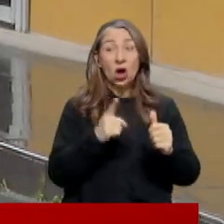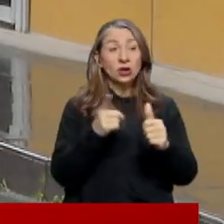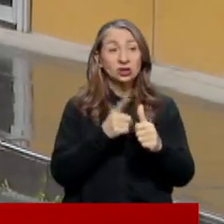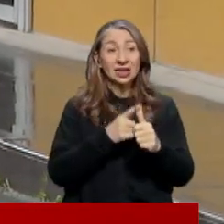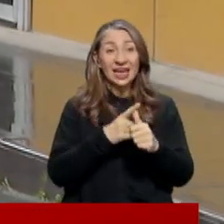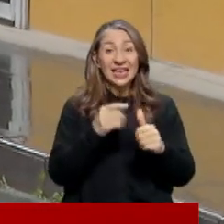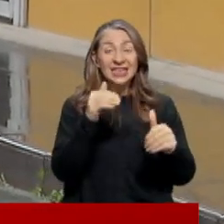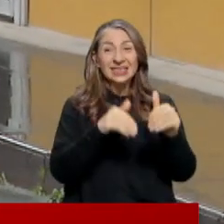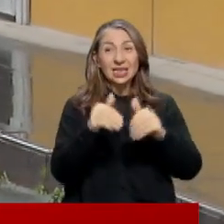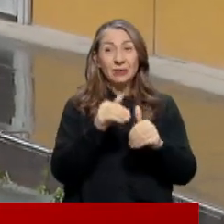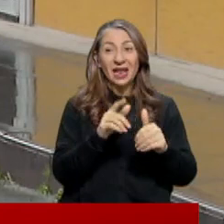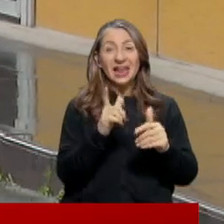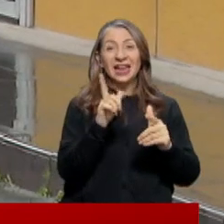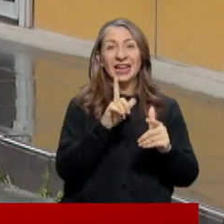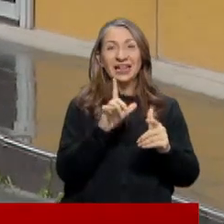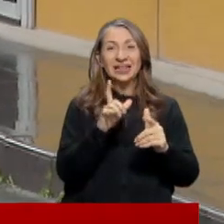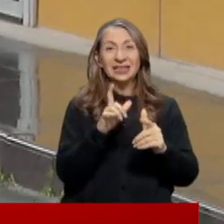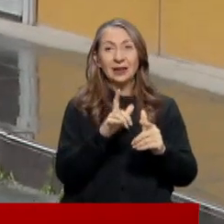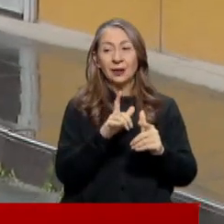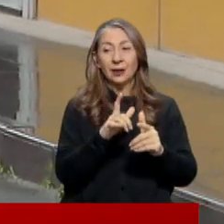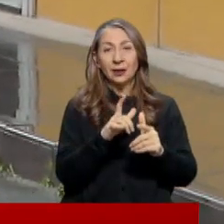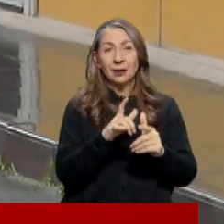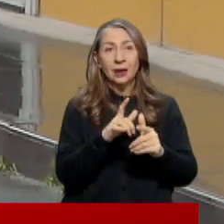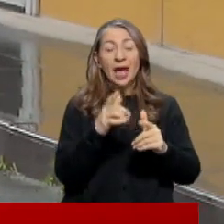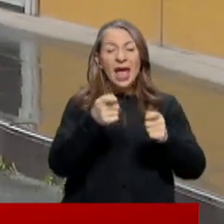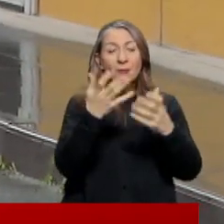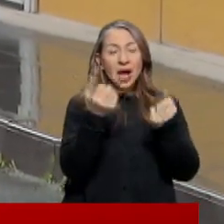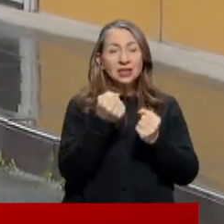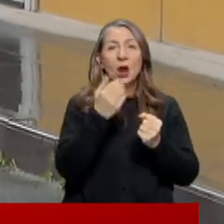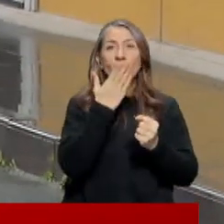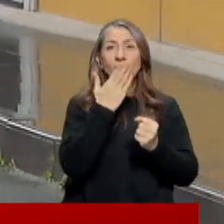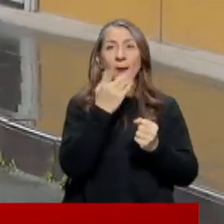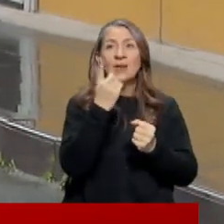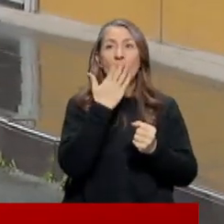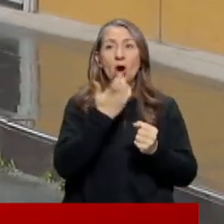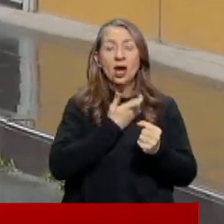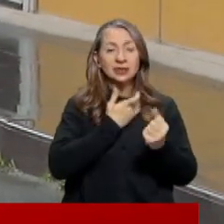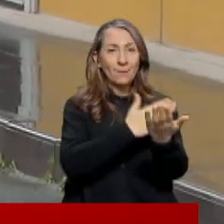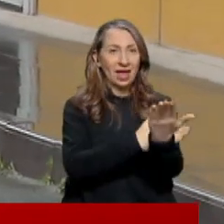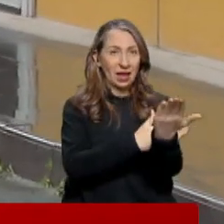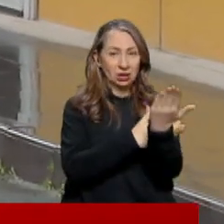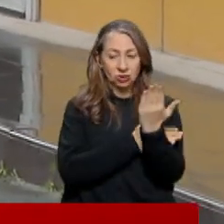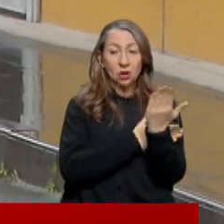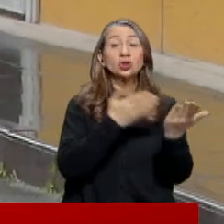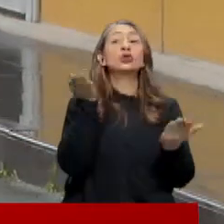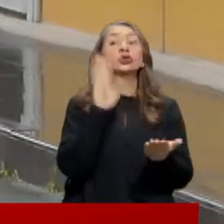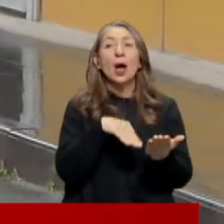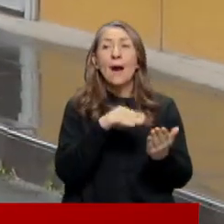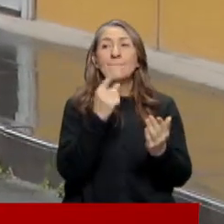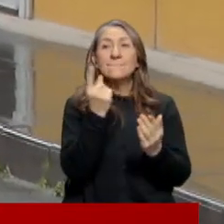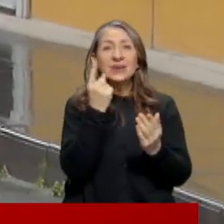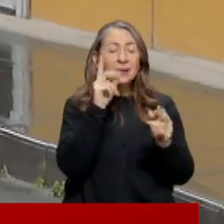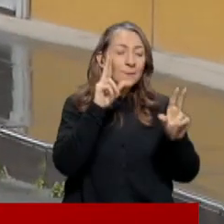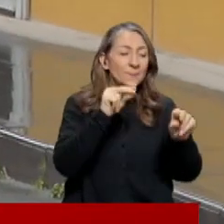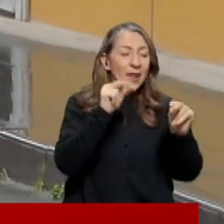öncelikle seçmen listeleri askıdayken okudukları, eğitim aldıkları okuldan bir öğrenci belgesi alacak. Ardından da bir